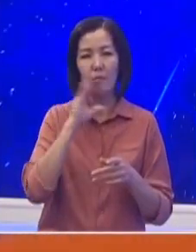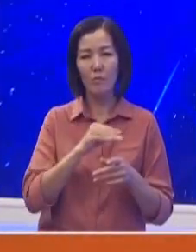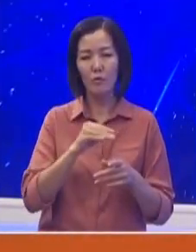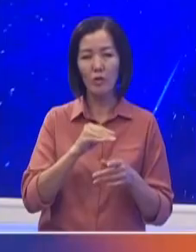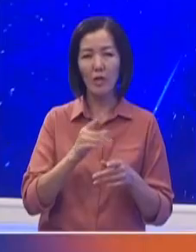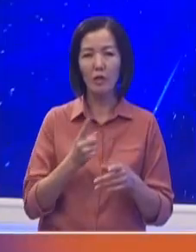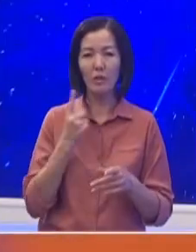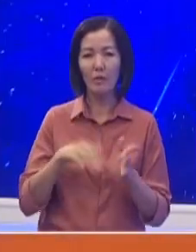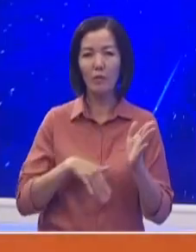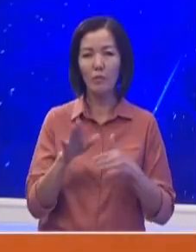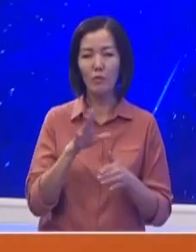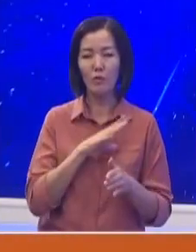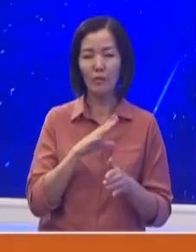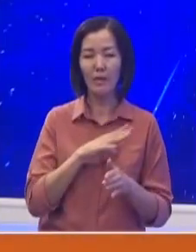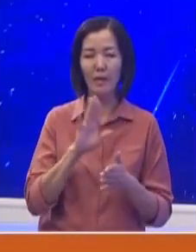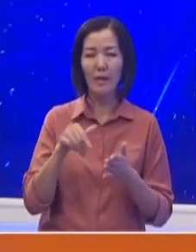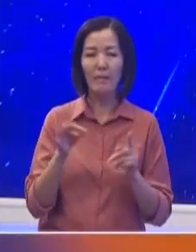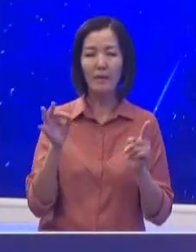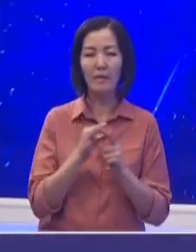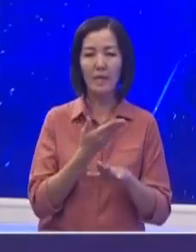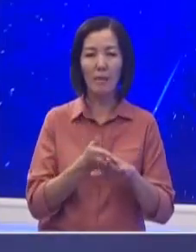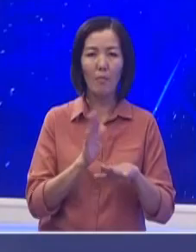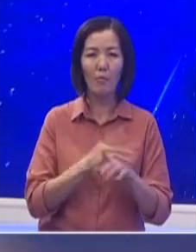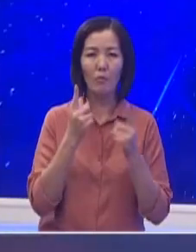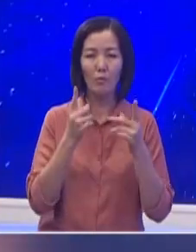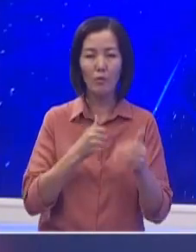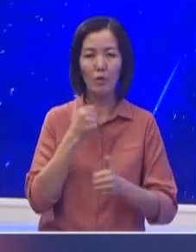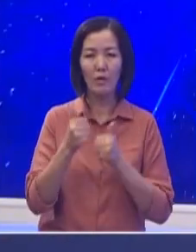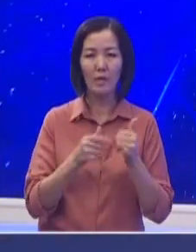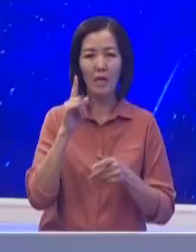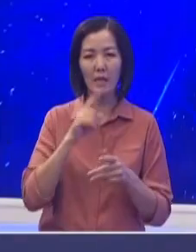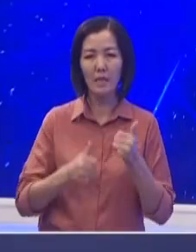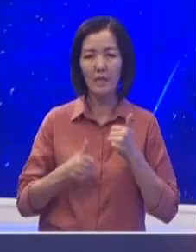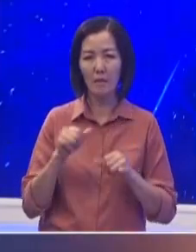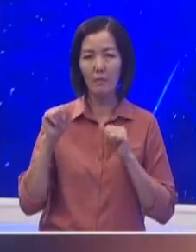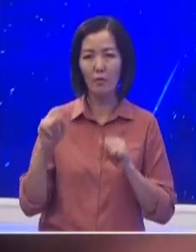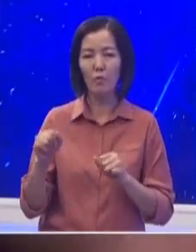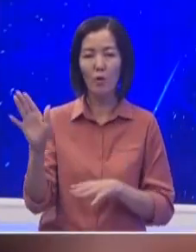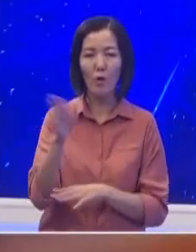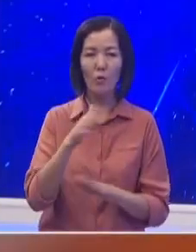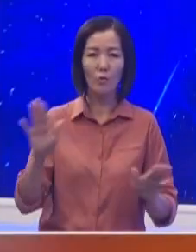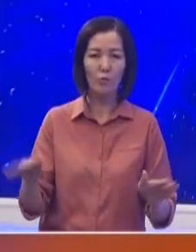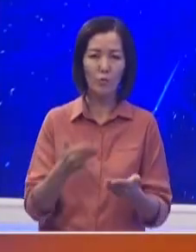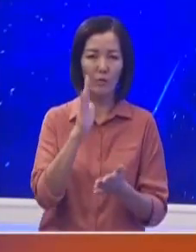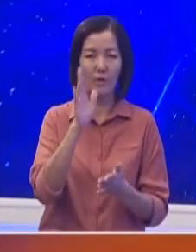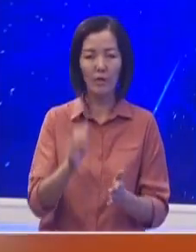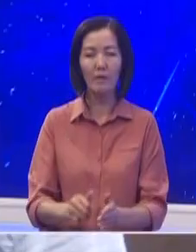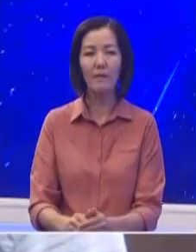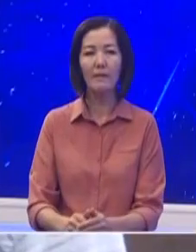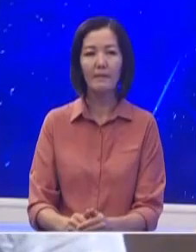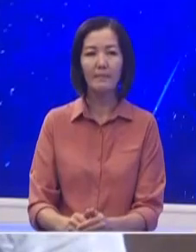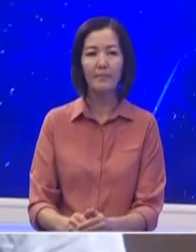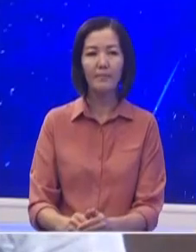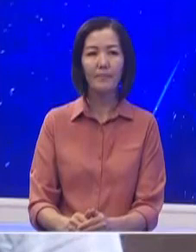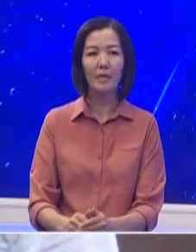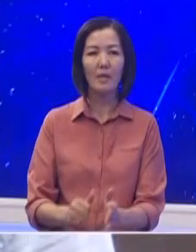қайталап шеберлігін шыңдап жатыр. Оның басты мақсаты Польшадағы дүбірлі жарыста ел намысын абыроймен қорғап, қазақтың көк туын көкте желбірету.